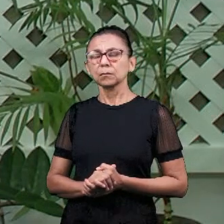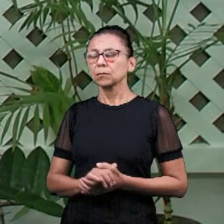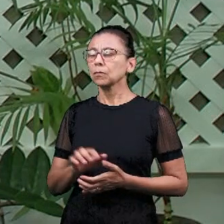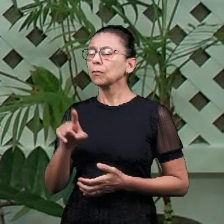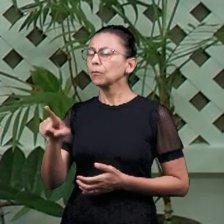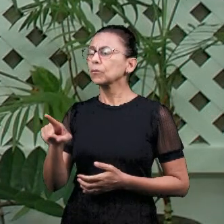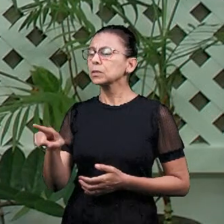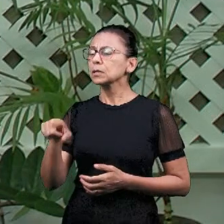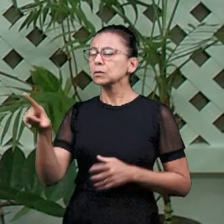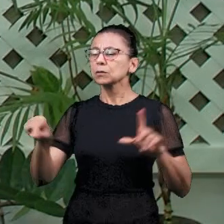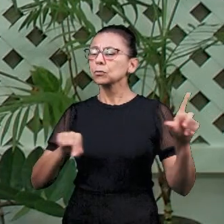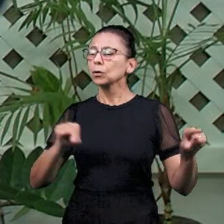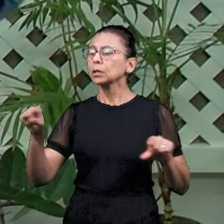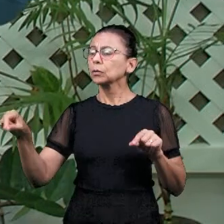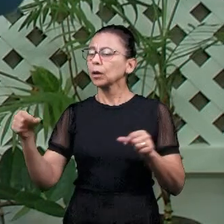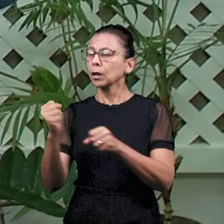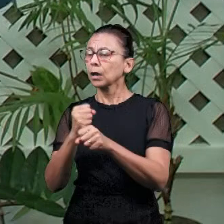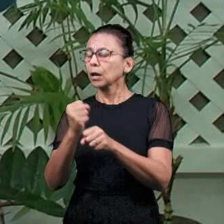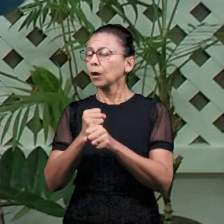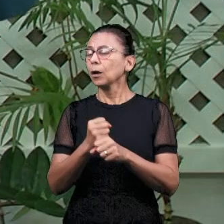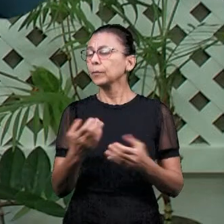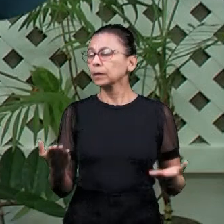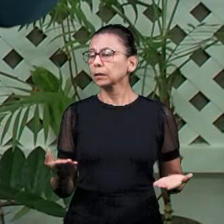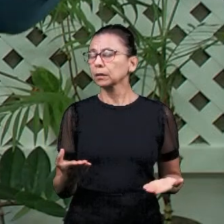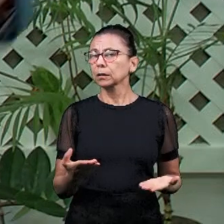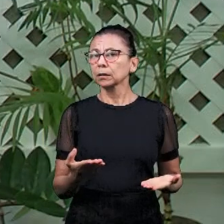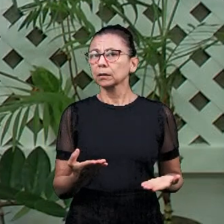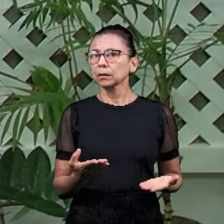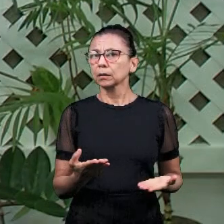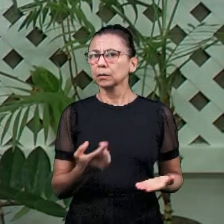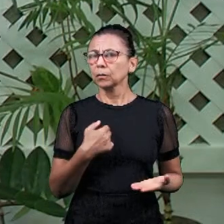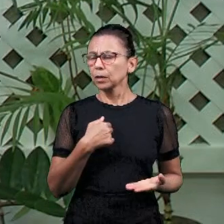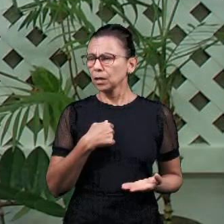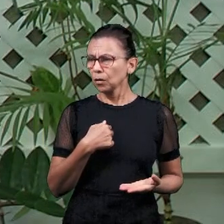Saint-Esprit. Vous pensez que je vais accompagner vos folies?